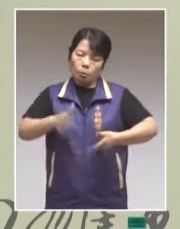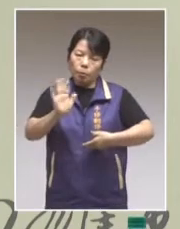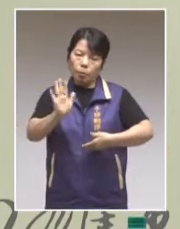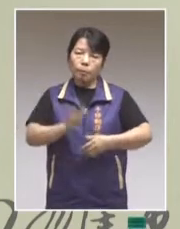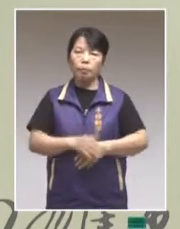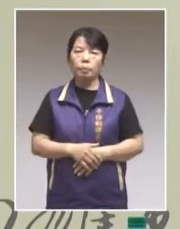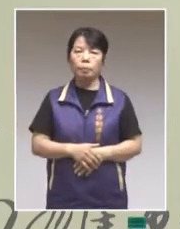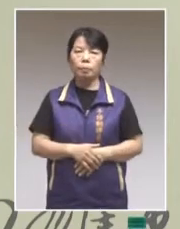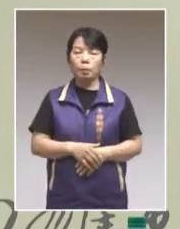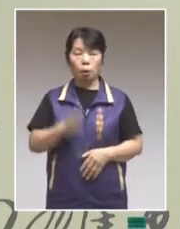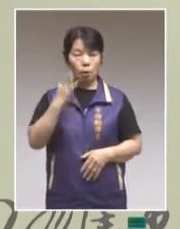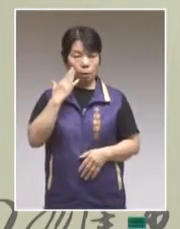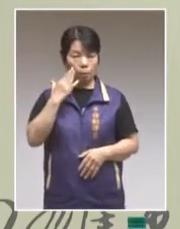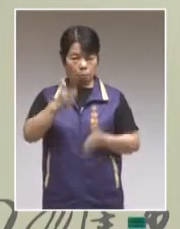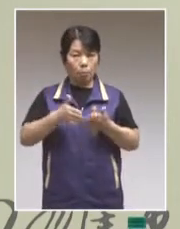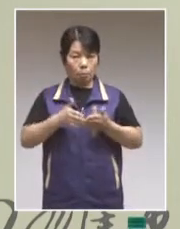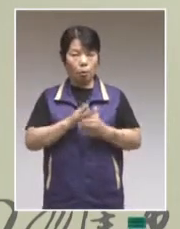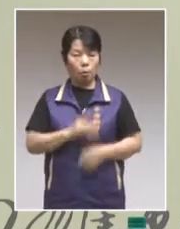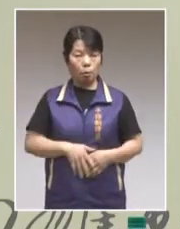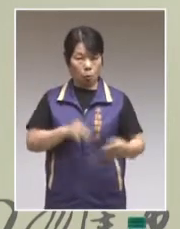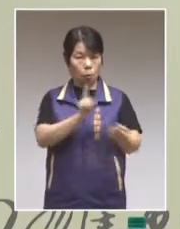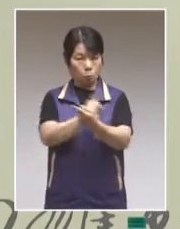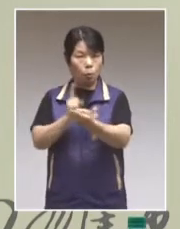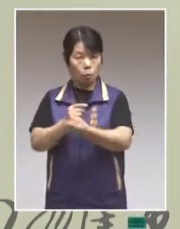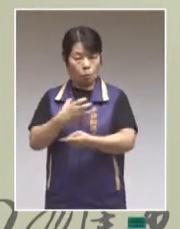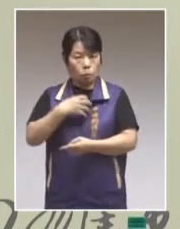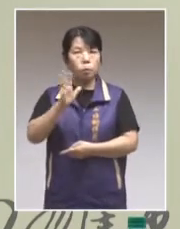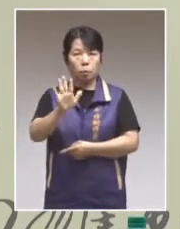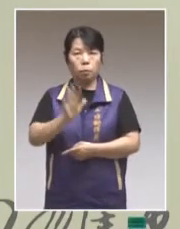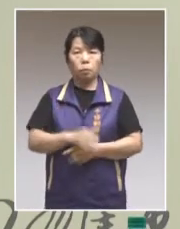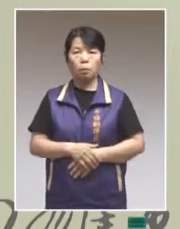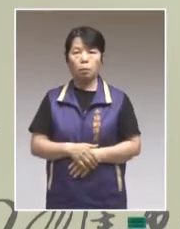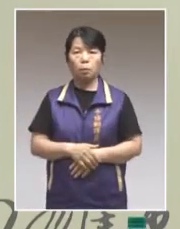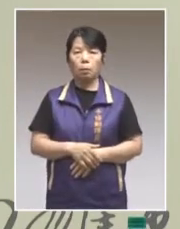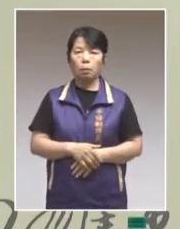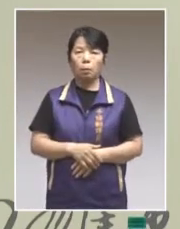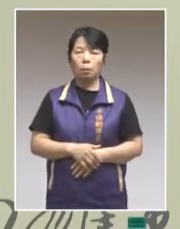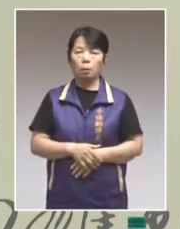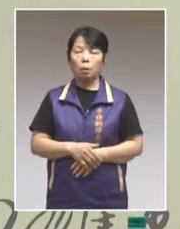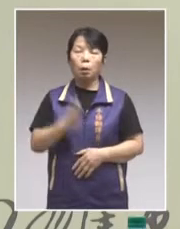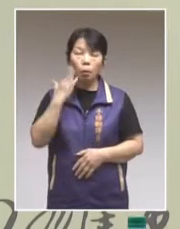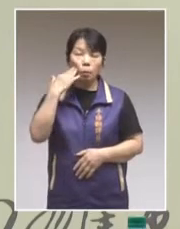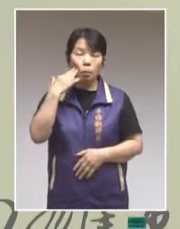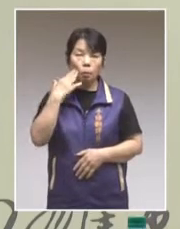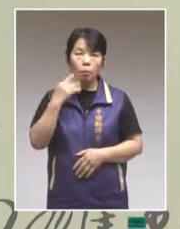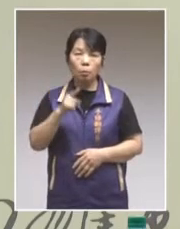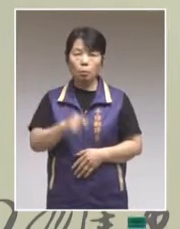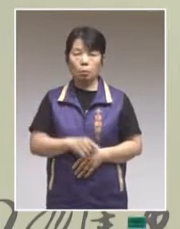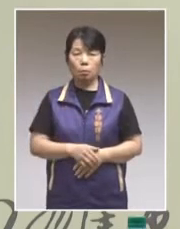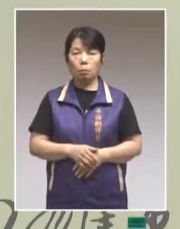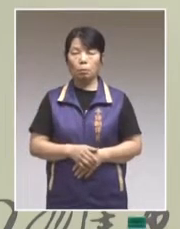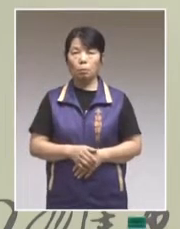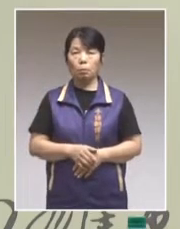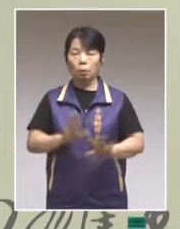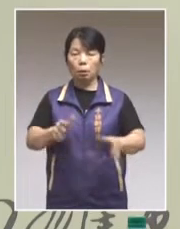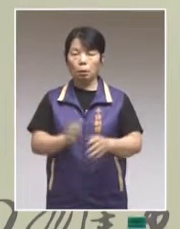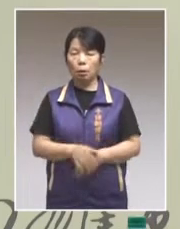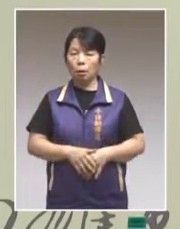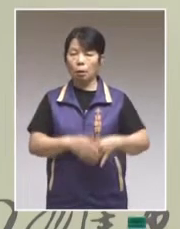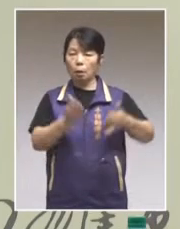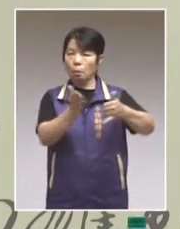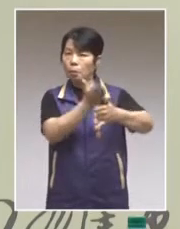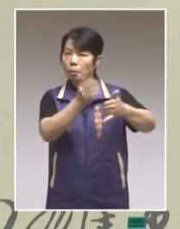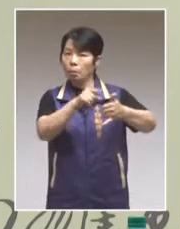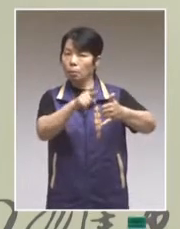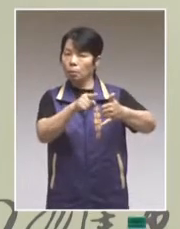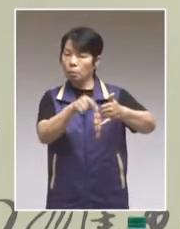是说你还是要有接触的风险，啊，你还是要有接触的风险，譬如说你在北部地区或者是